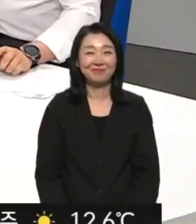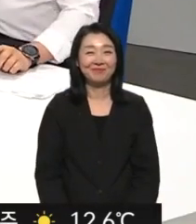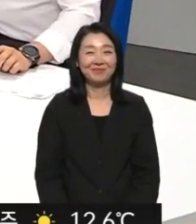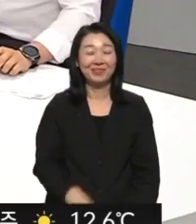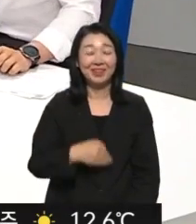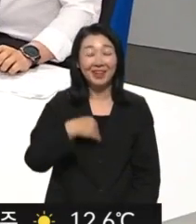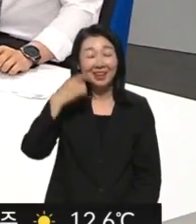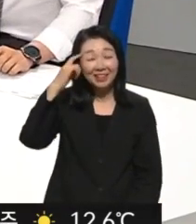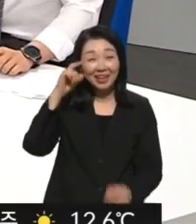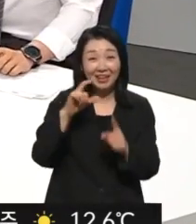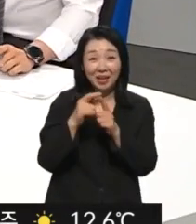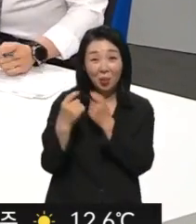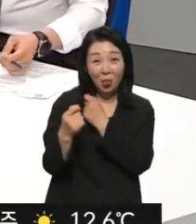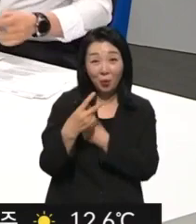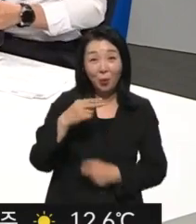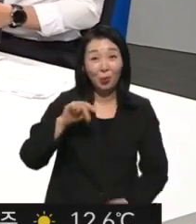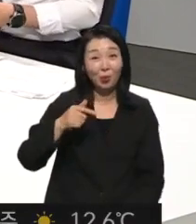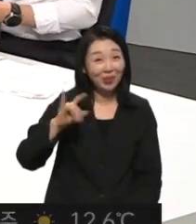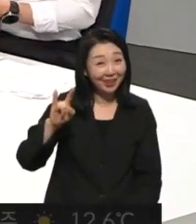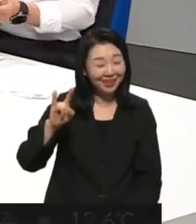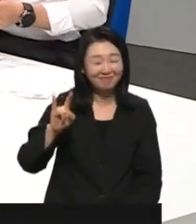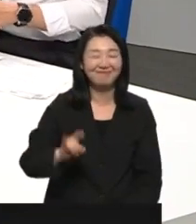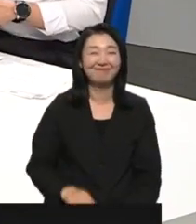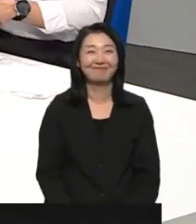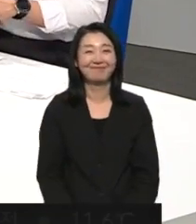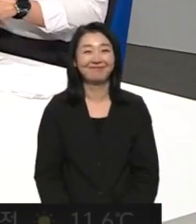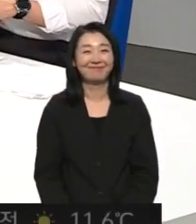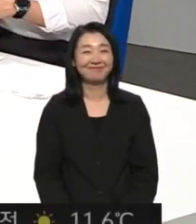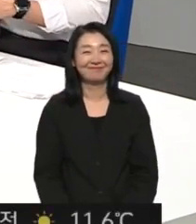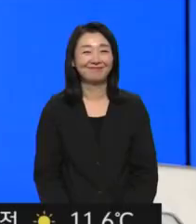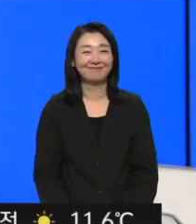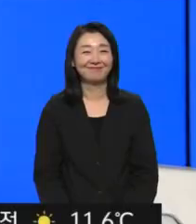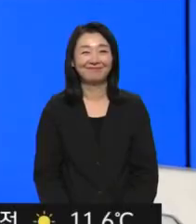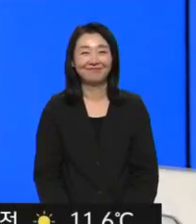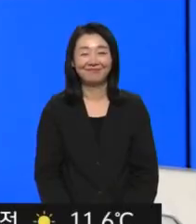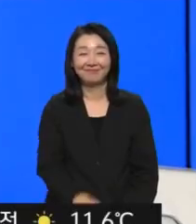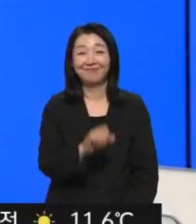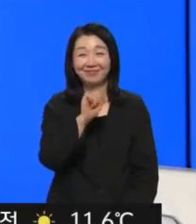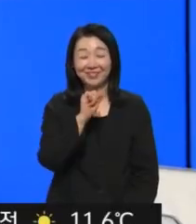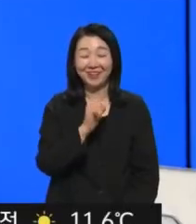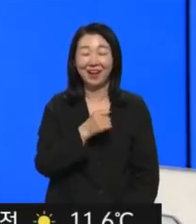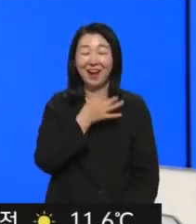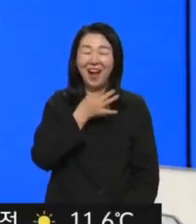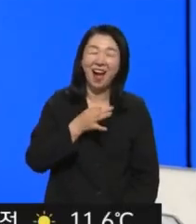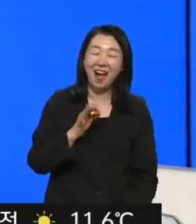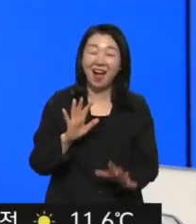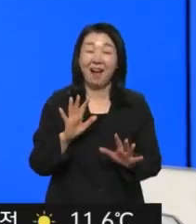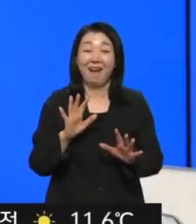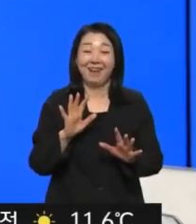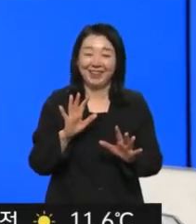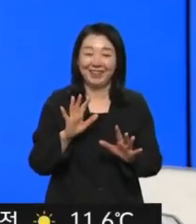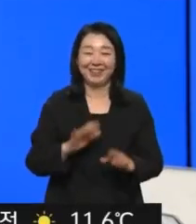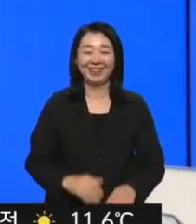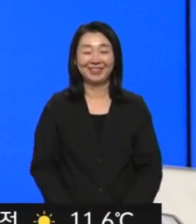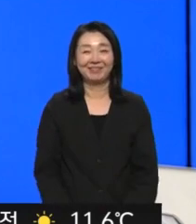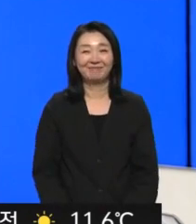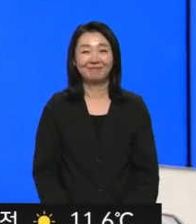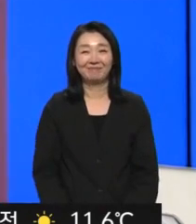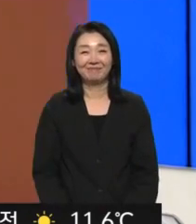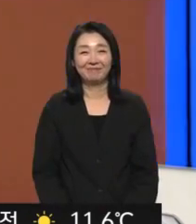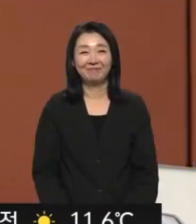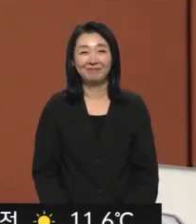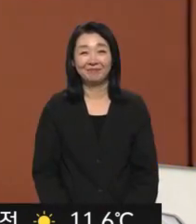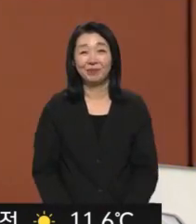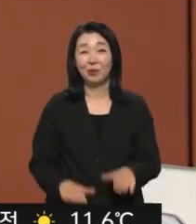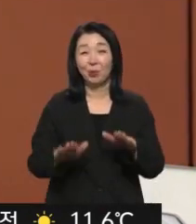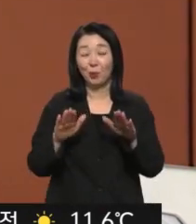두 글자짜리 그 단어가 네, 그런 갑자기 생각이 나네요. 자. 좋습니다. 아, 이제 목이 다매네요. 충격을 받아가지고. 오늘은 지난 대선